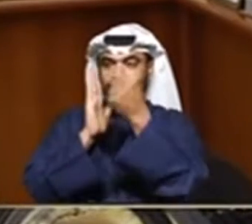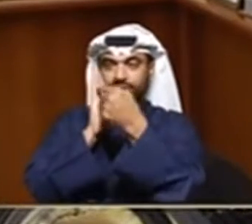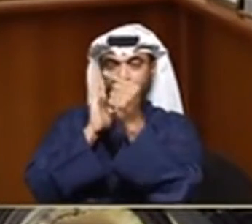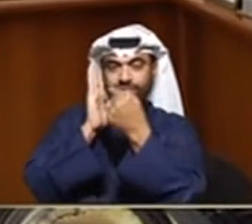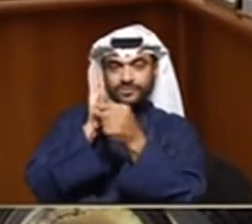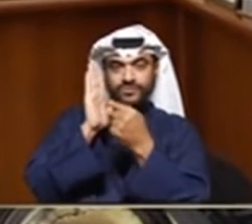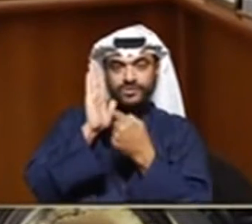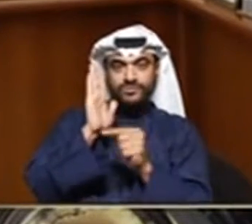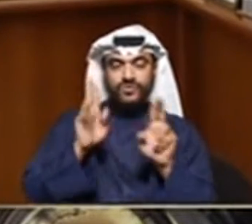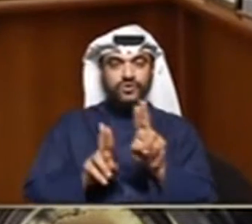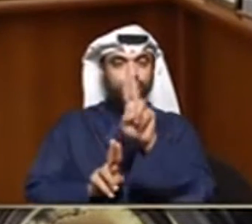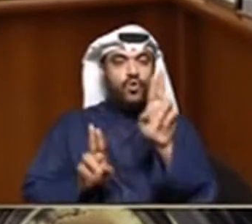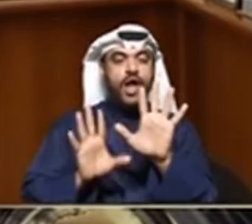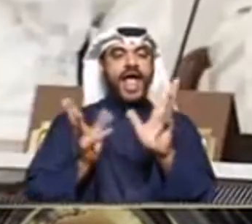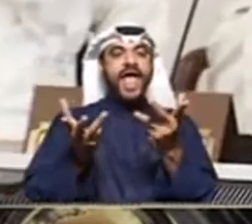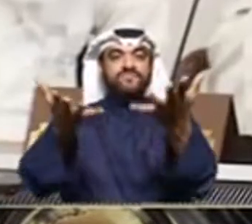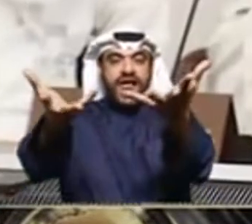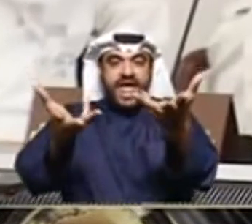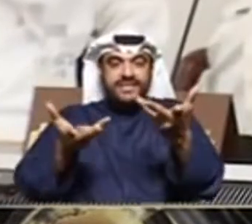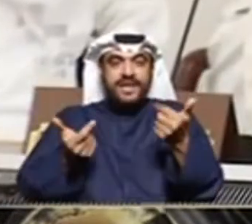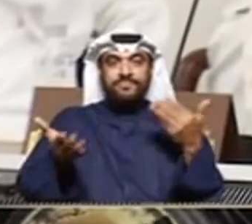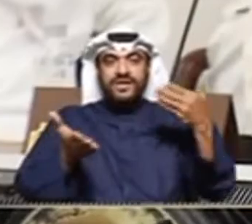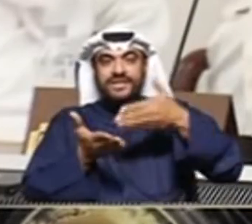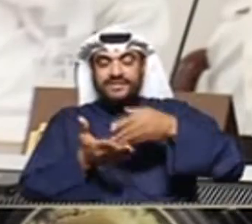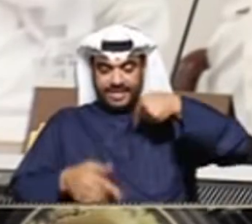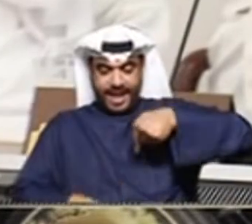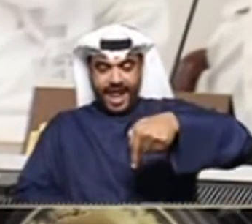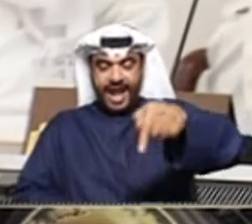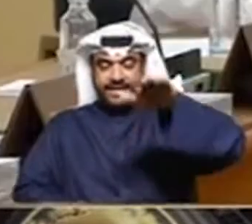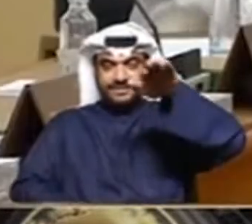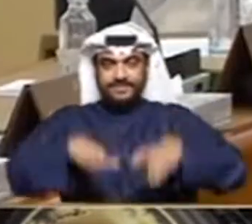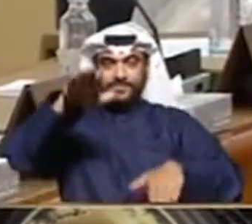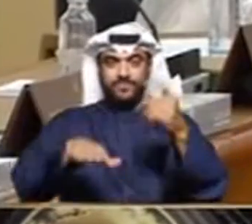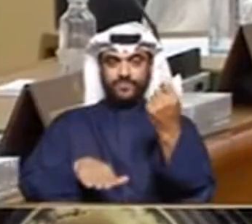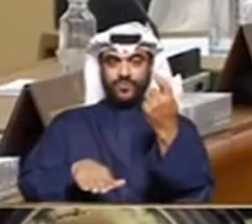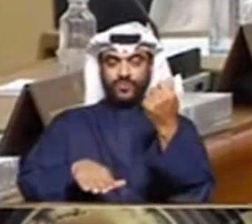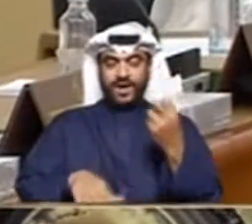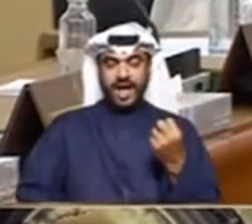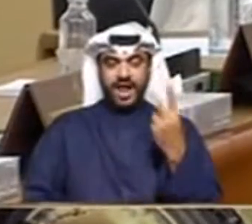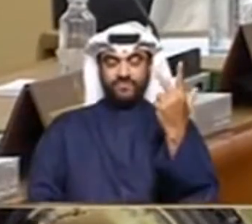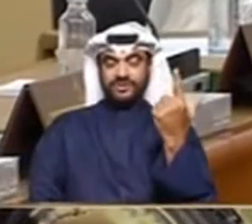من خلال مناقشتها للحسابات الختامية للسنة المالية